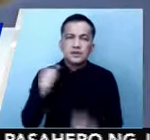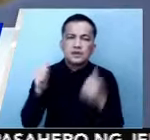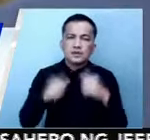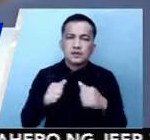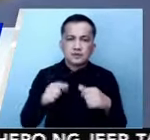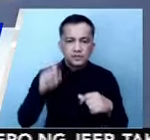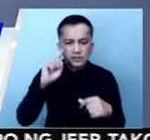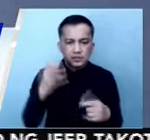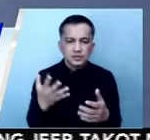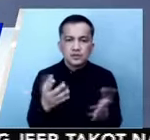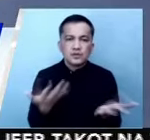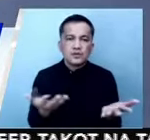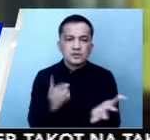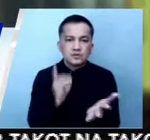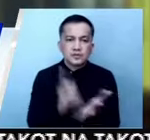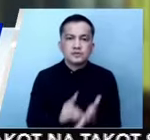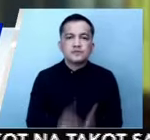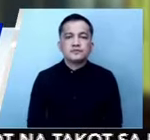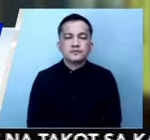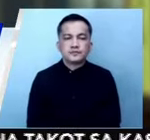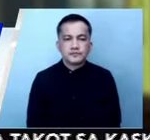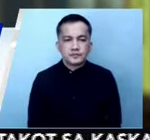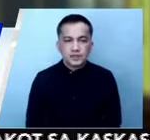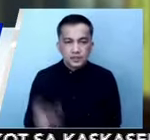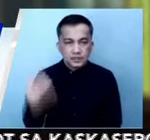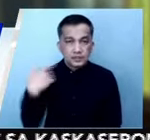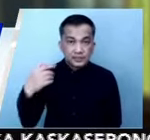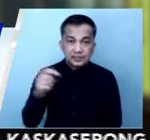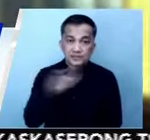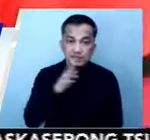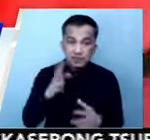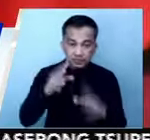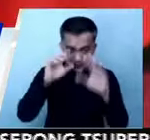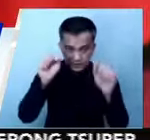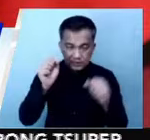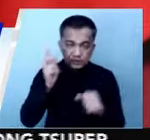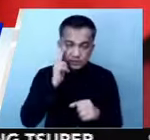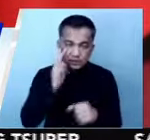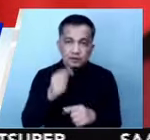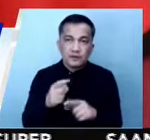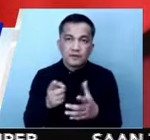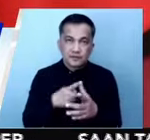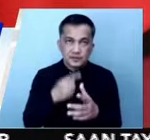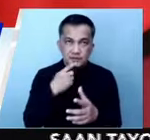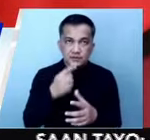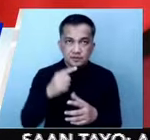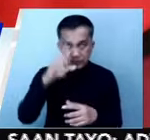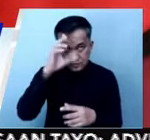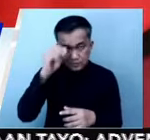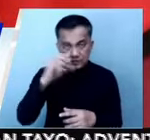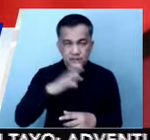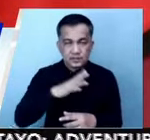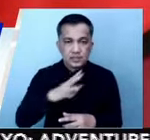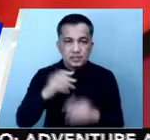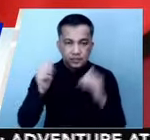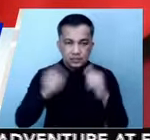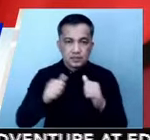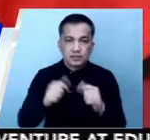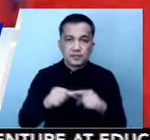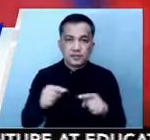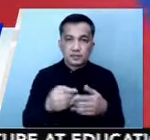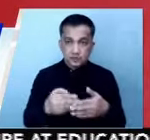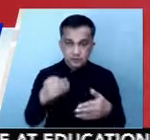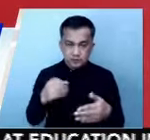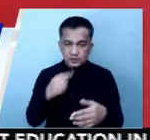dokumento. Ang dating tagapagsalita ni dating Pangulong Duterte ang unang nagbanggit tungkol sa gentleman's agreement. Pero nauna nang sinabi ni